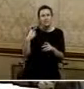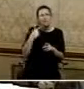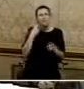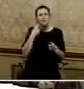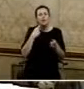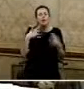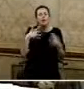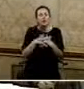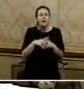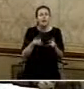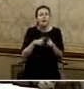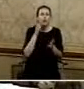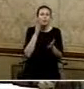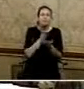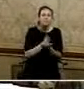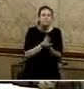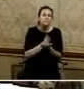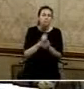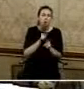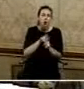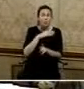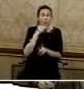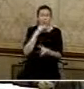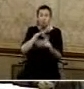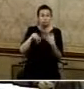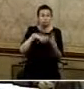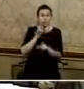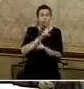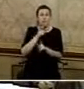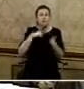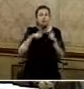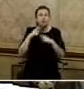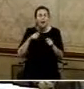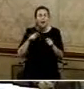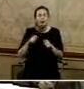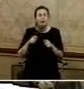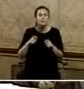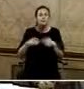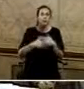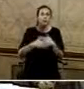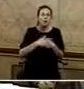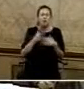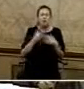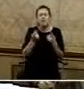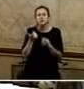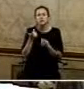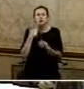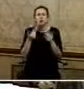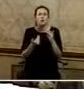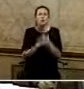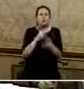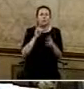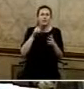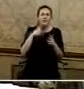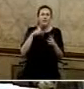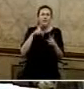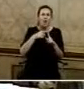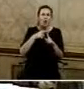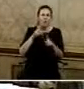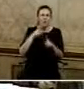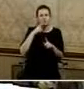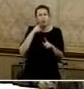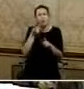grad zapravo izgrađivao isključivo kaotično, dakle, nisu se gradili uz par iznimaka, recimo, Novi Jelkovec je jedna od iznimaka.